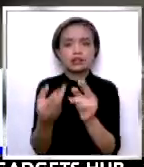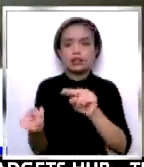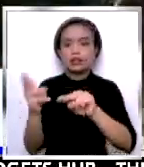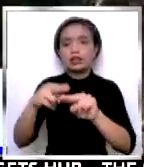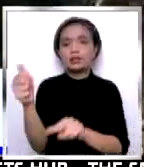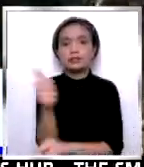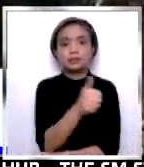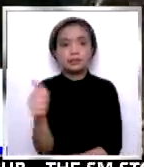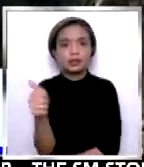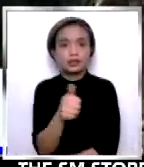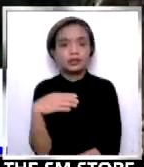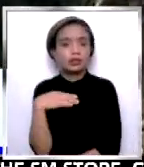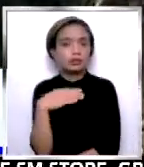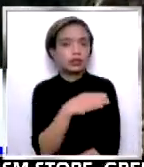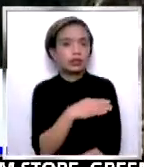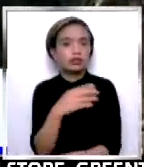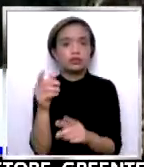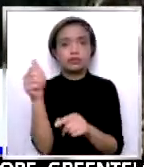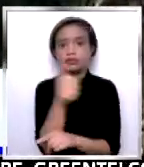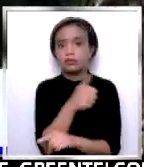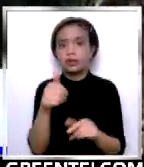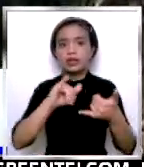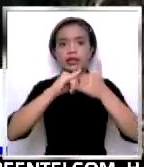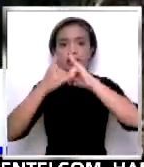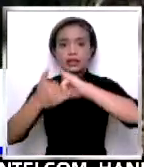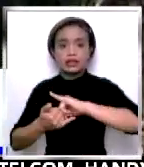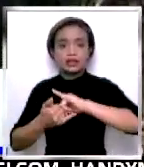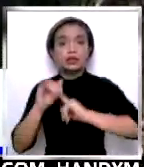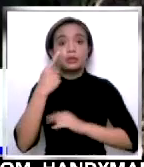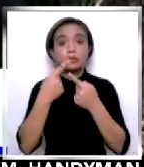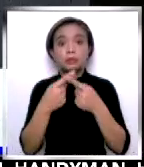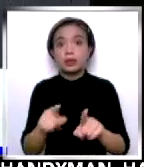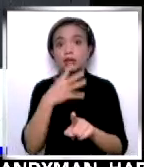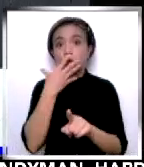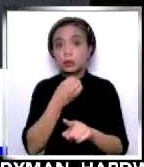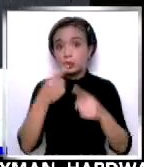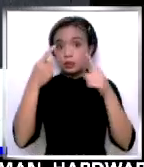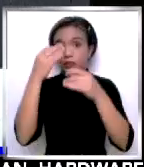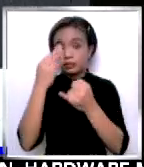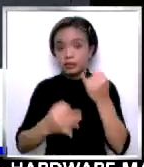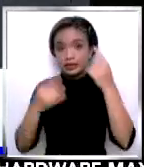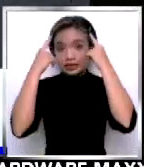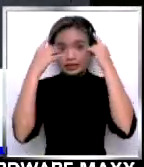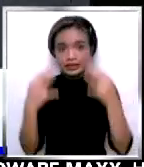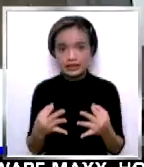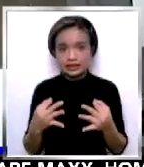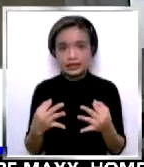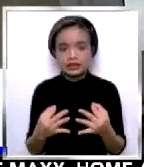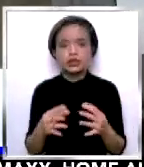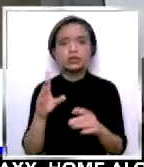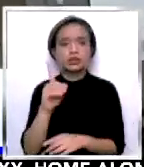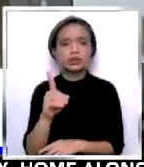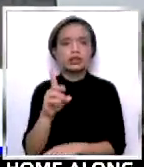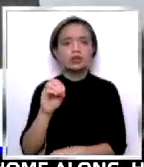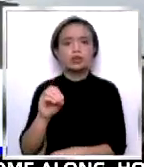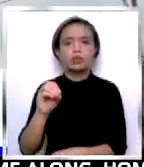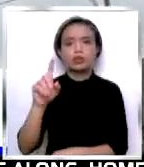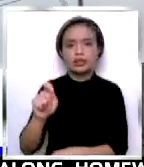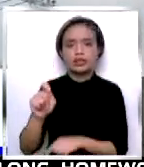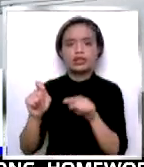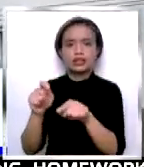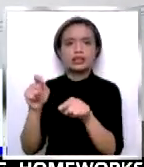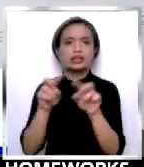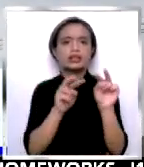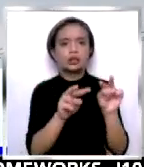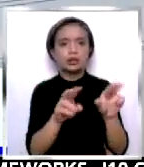Fare Adjustment. Pero ang may pinal na desisyon daw nito ay ang Rail Regulatory Unit ng Department of Transportation. 4 beses nang